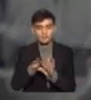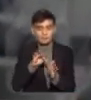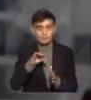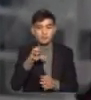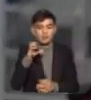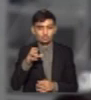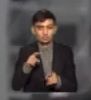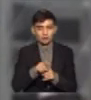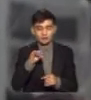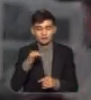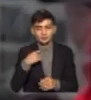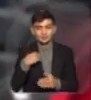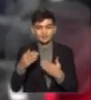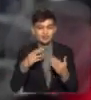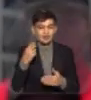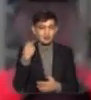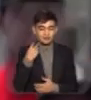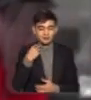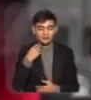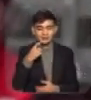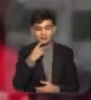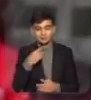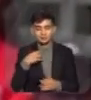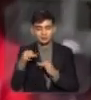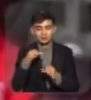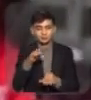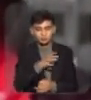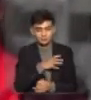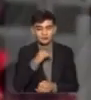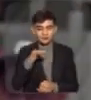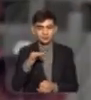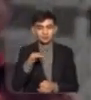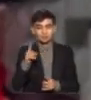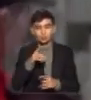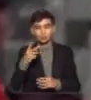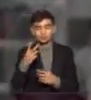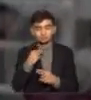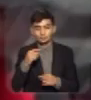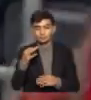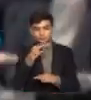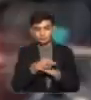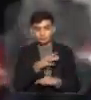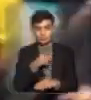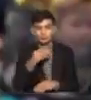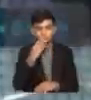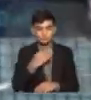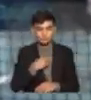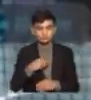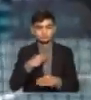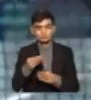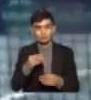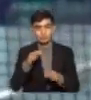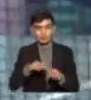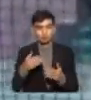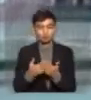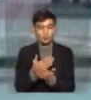Мы перекинулись парой фраз на английском языке, и он успел мне сказать то, что он любит подавать новыми мячами. То есть он любит